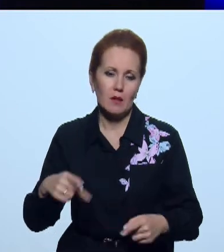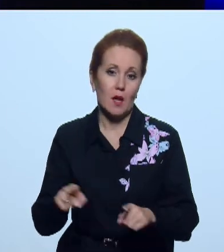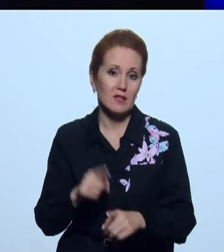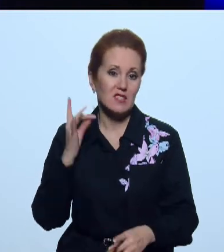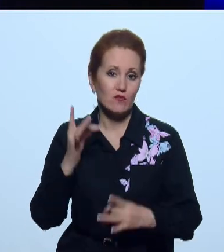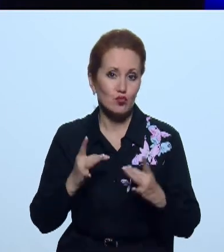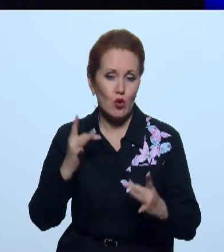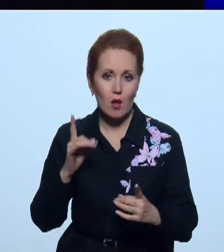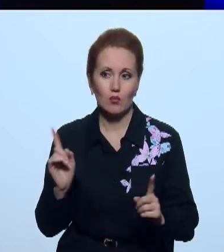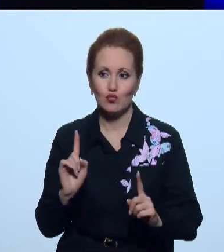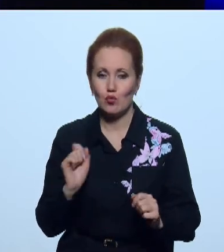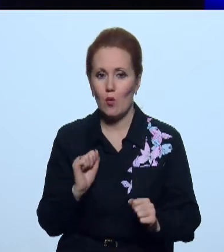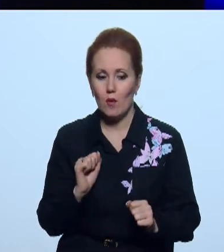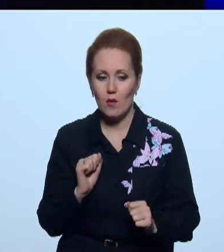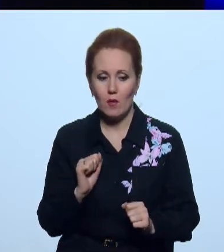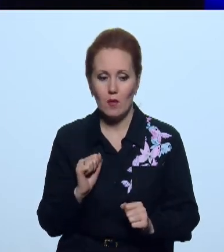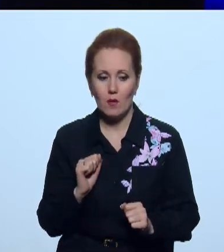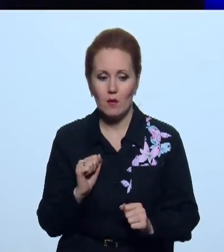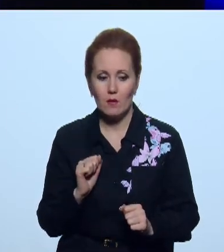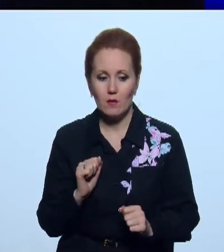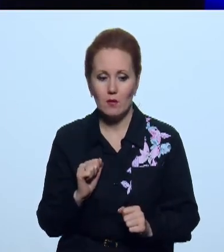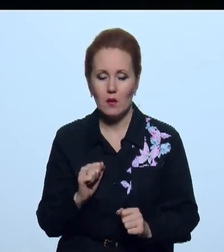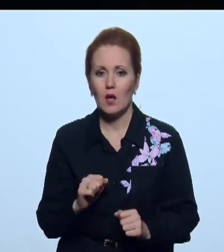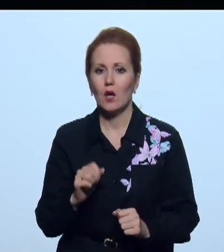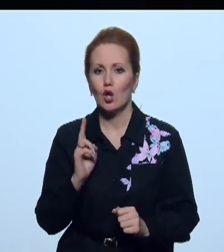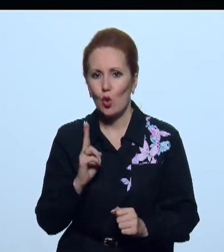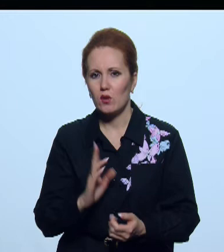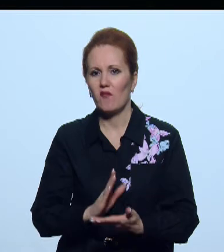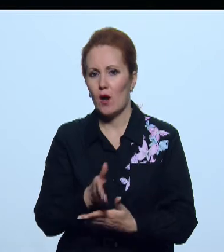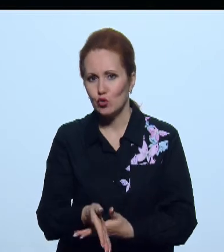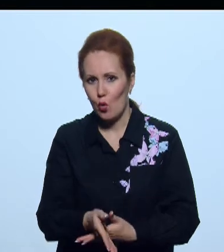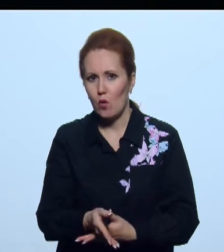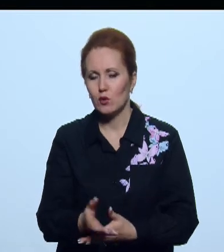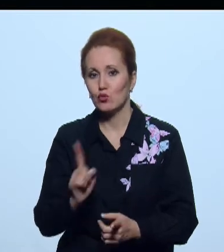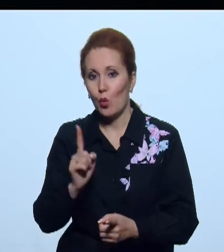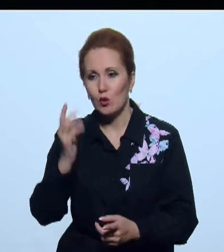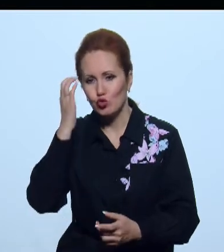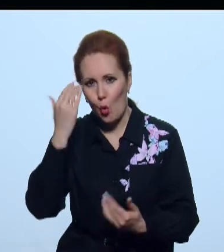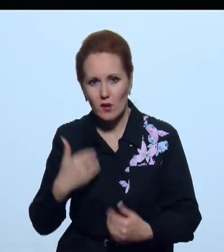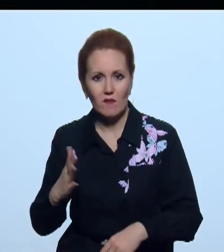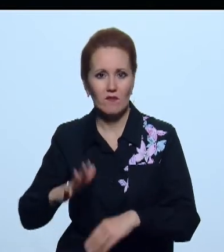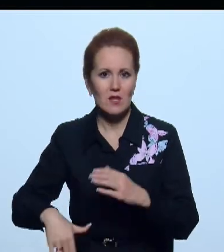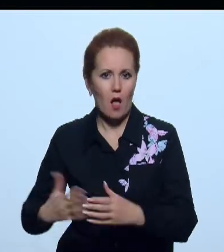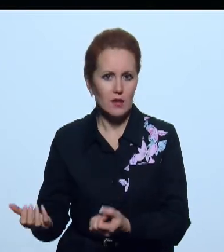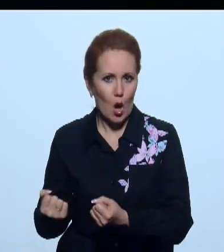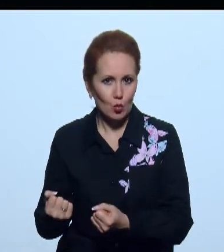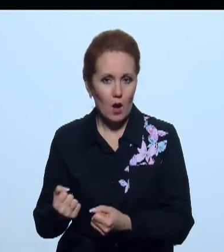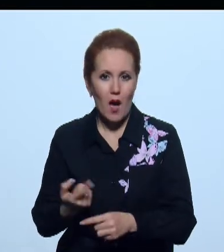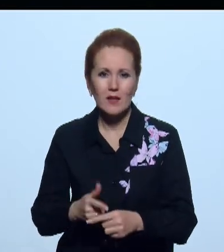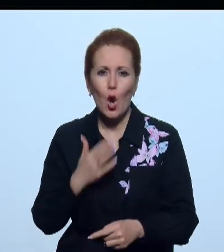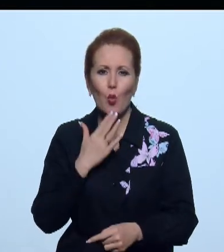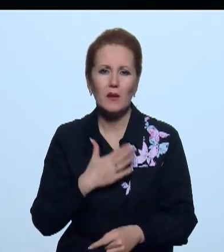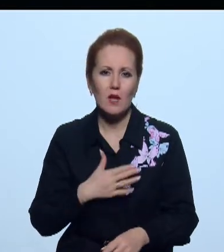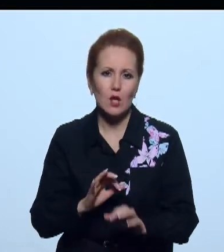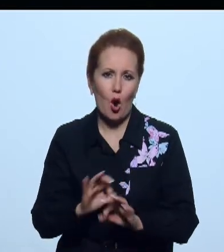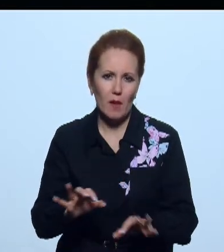что вошел кто-то черный, взял ее за руку. То есть это настолько любительский